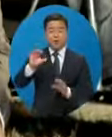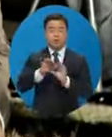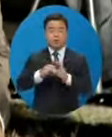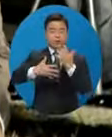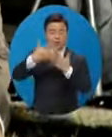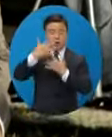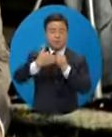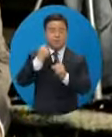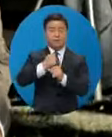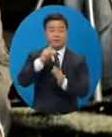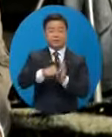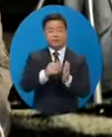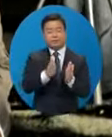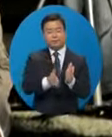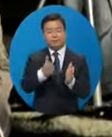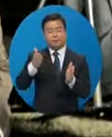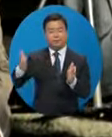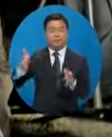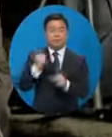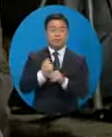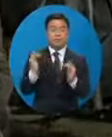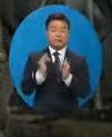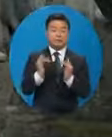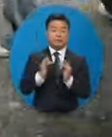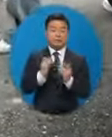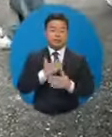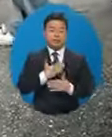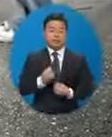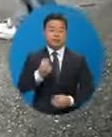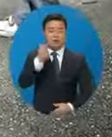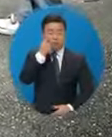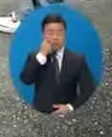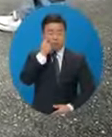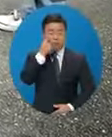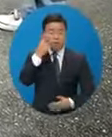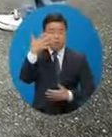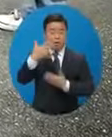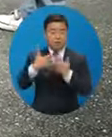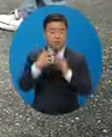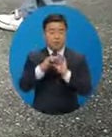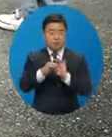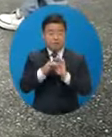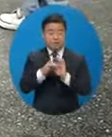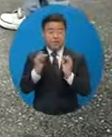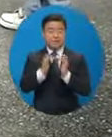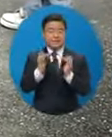하고 인터넷 연결도 불안정하다 보니 온라인을 통한 영화 배급은 생각할 수도 없습니다.